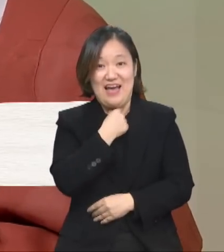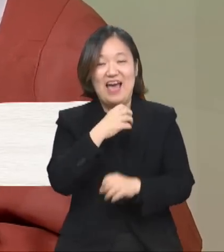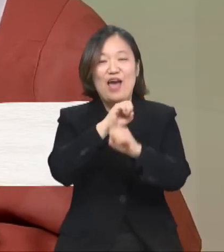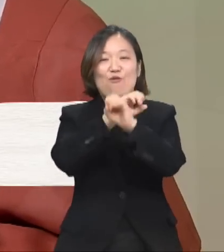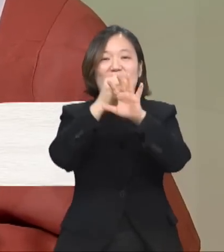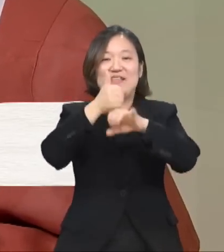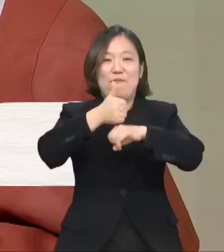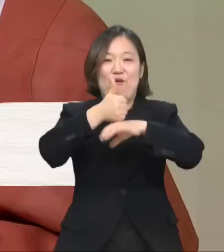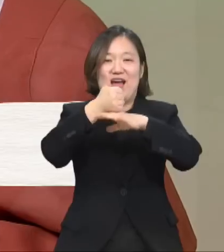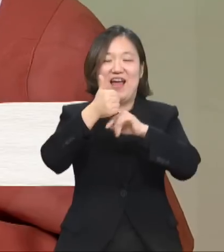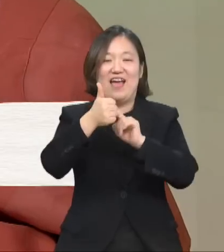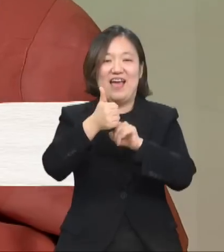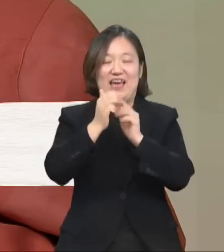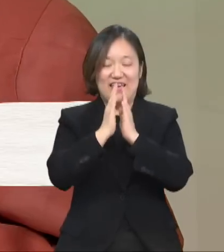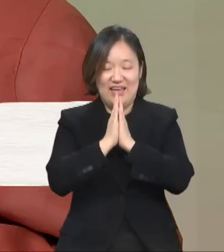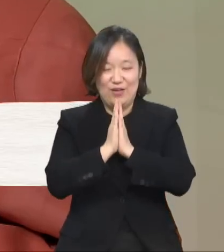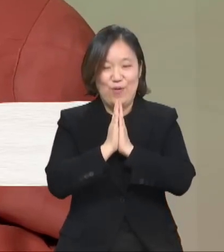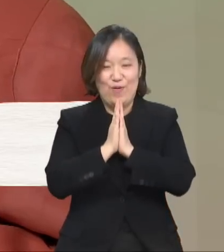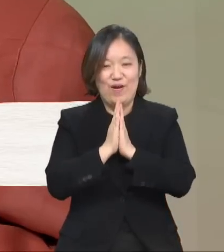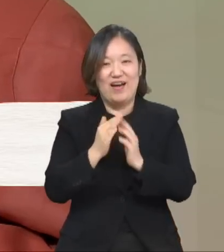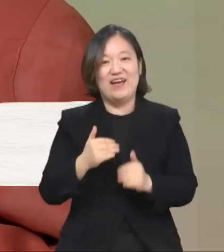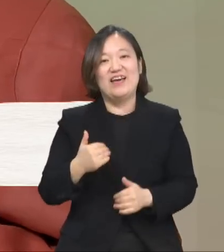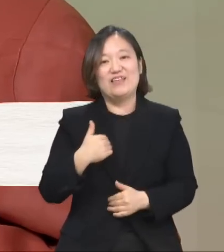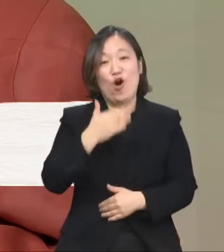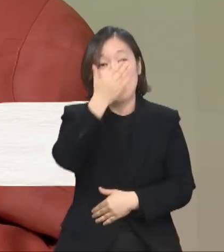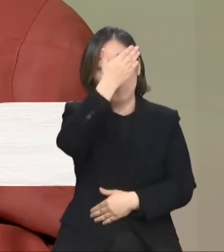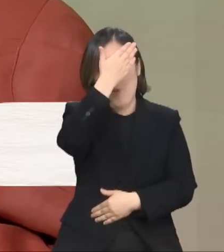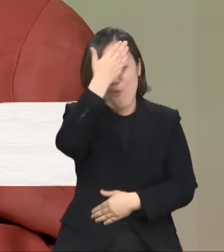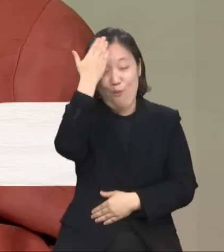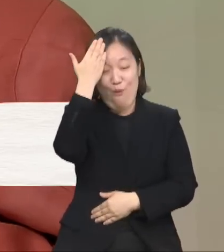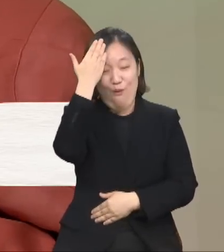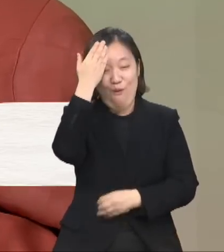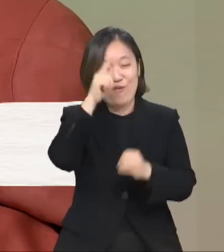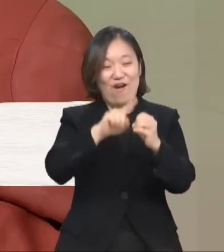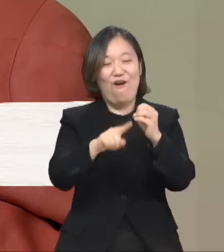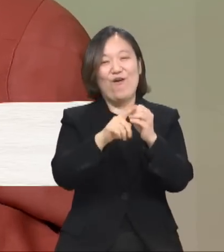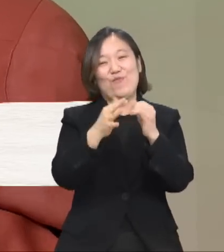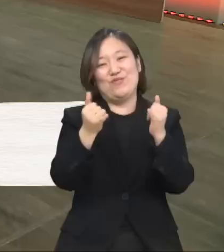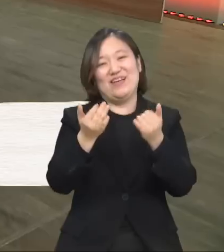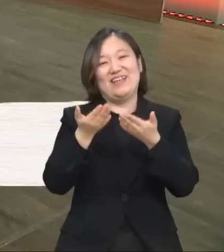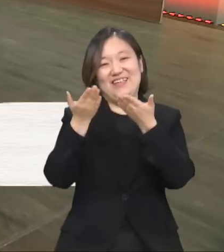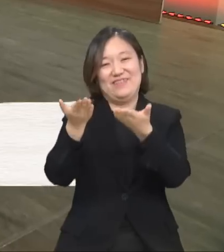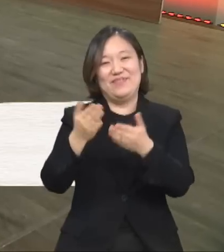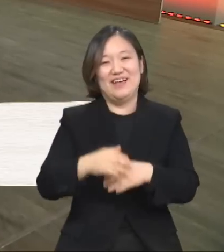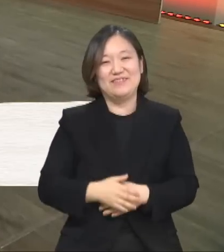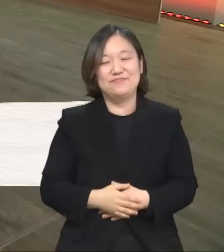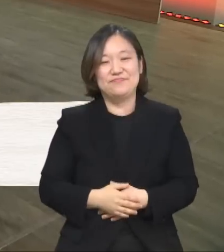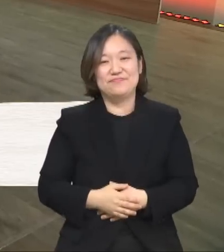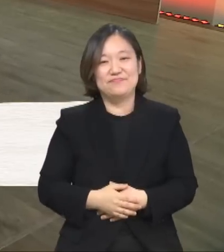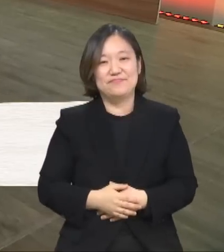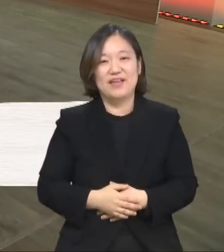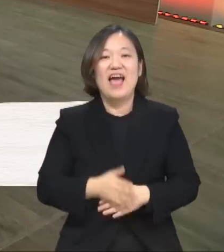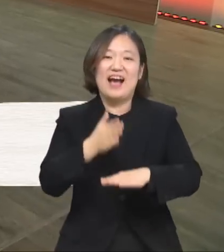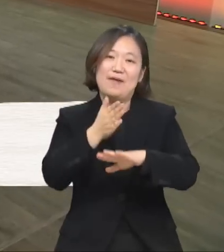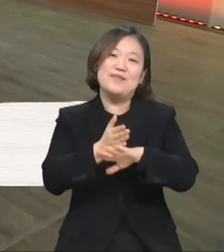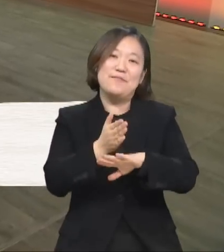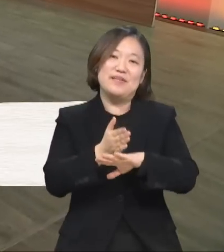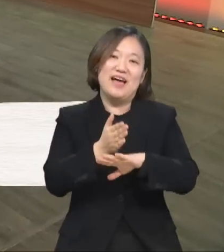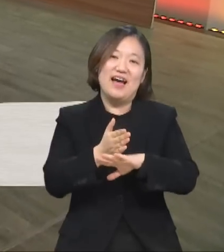관세음보살 20대 초보 청년불자 올림 고맙습니다 우리